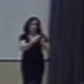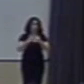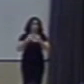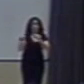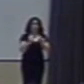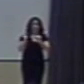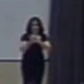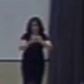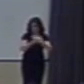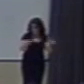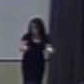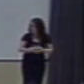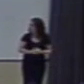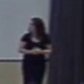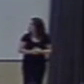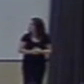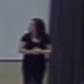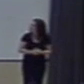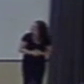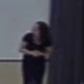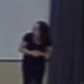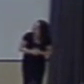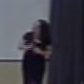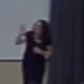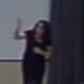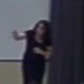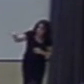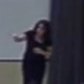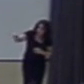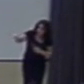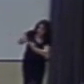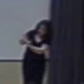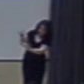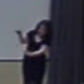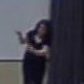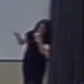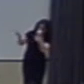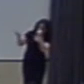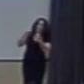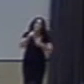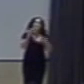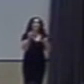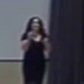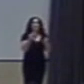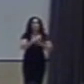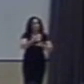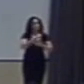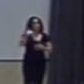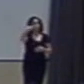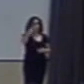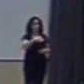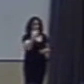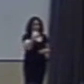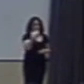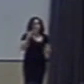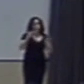Bueno, per les condicions laborals i aquest últim, l'última frase, diem que no sabem com serà el periodisme del futur perquè